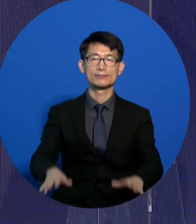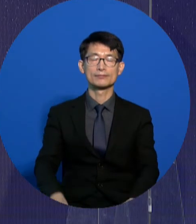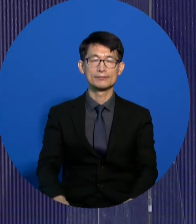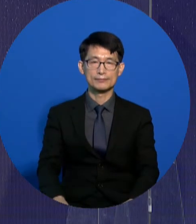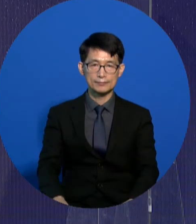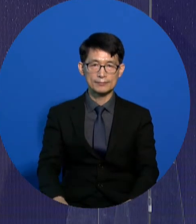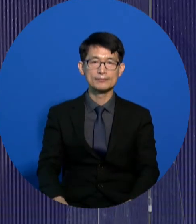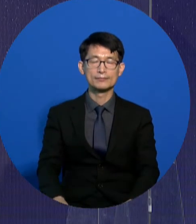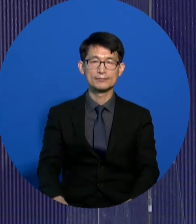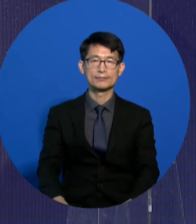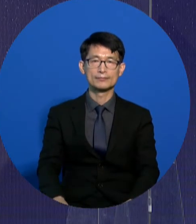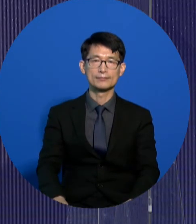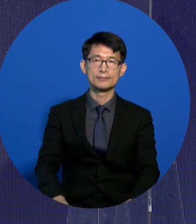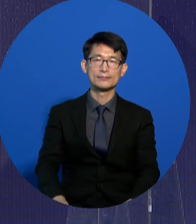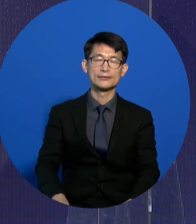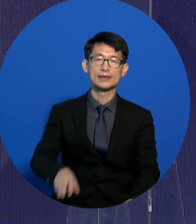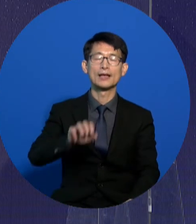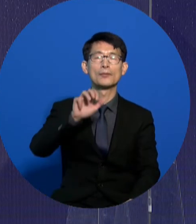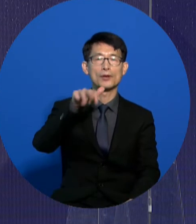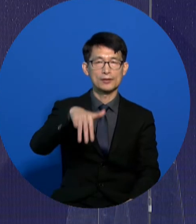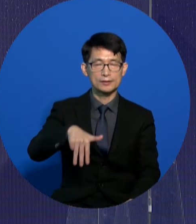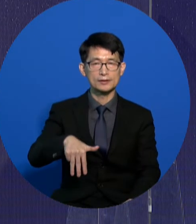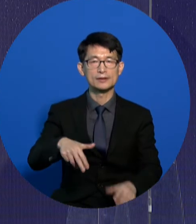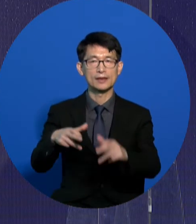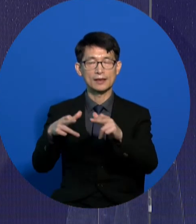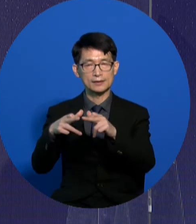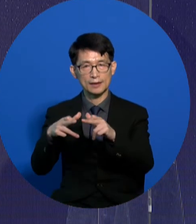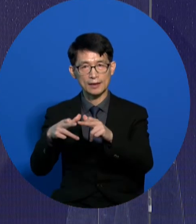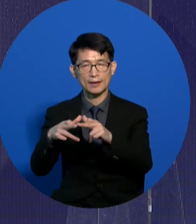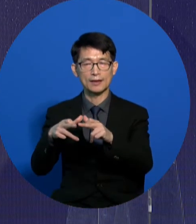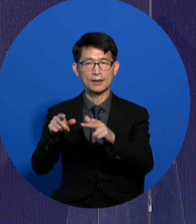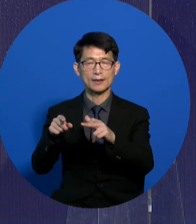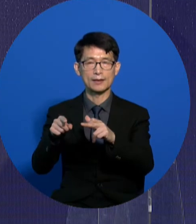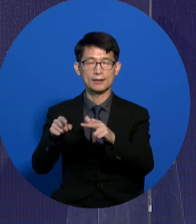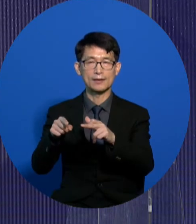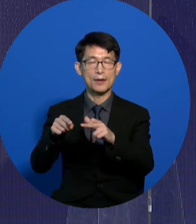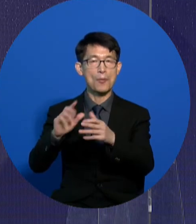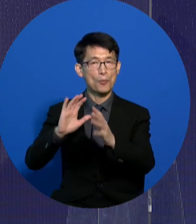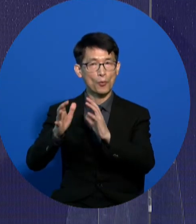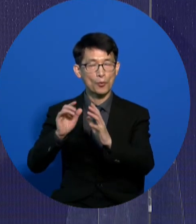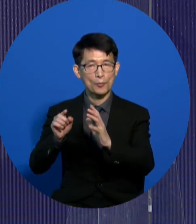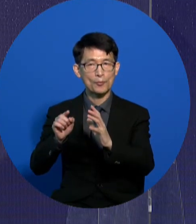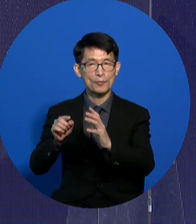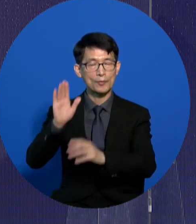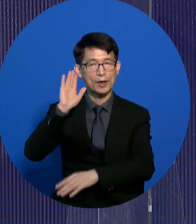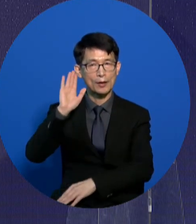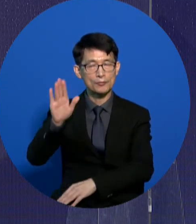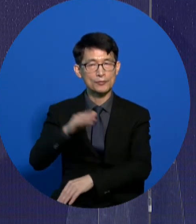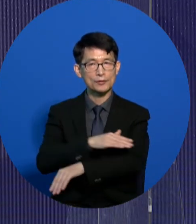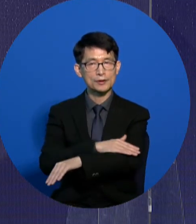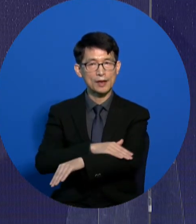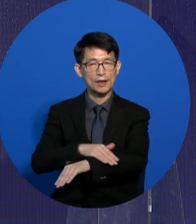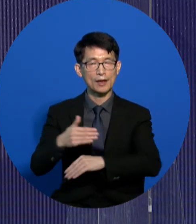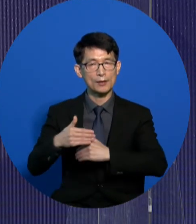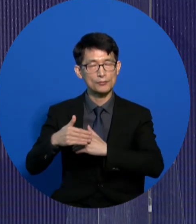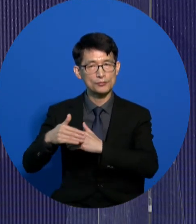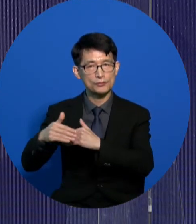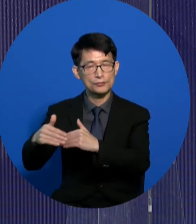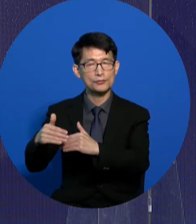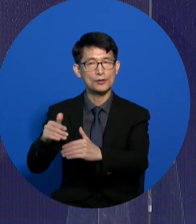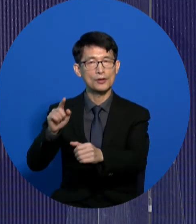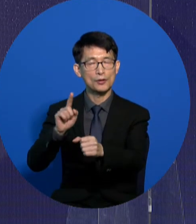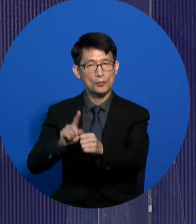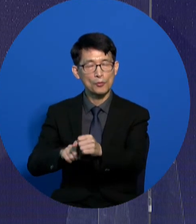평창 장애 포럼의 정체성과 나갈 방향에 대해서는 별도의 자리를 만들어서 토론을 좀 이어가야 될 것 같고요.